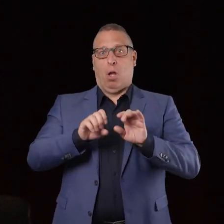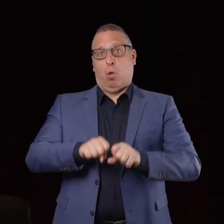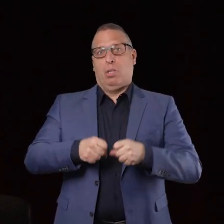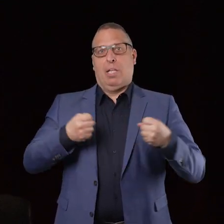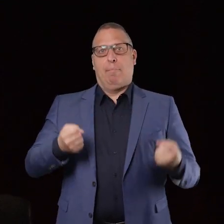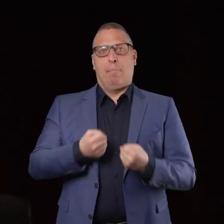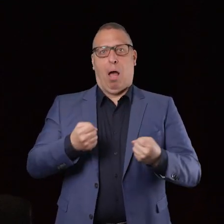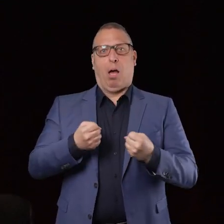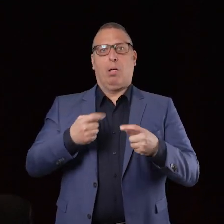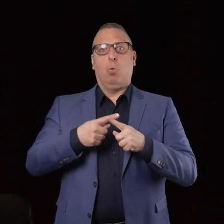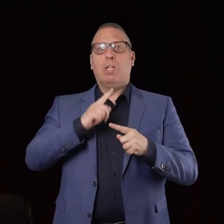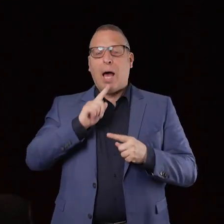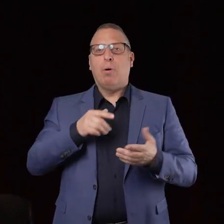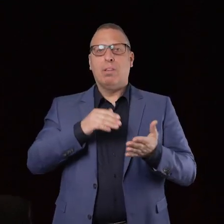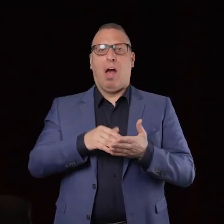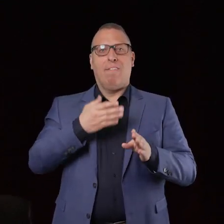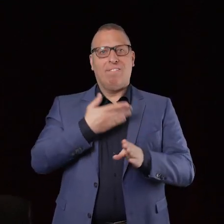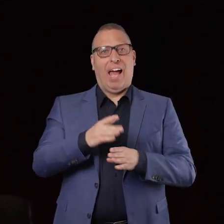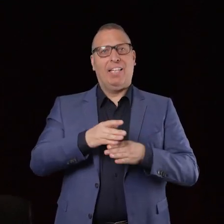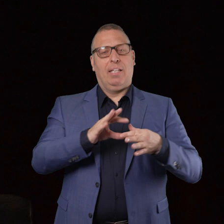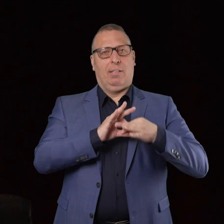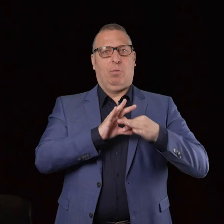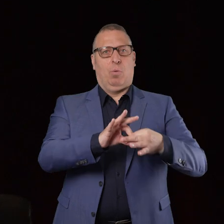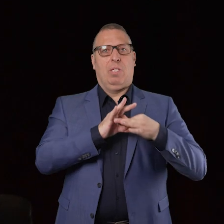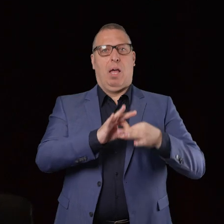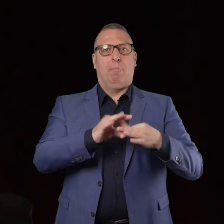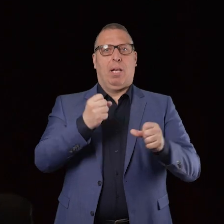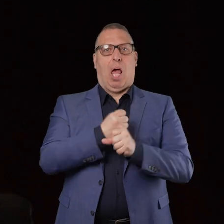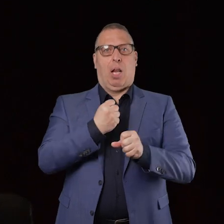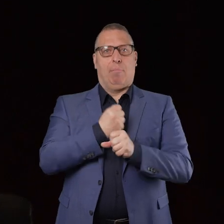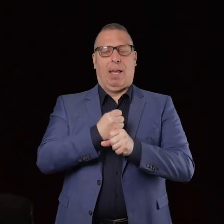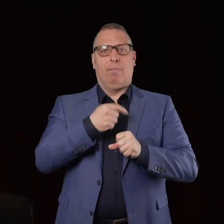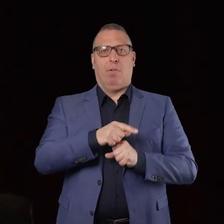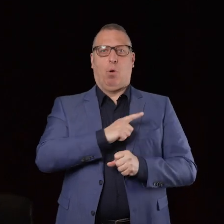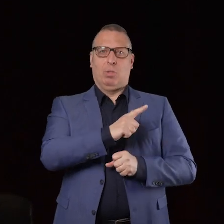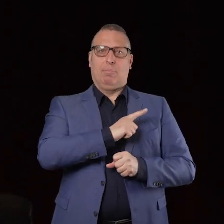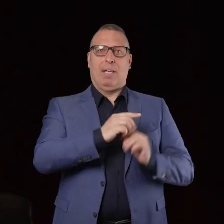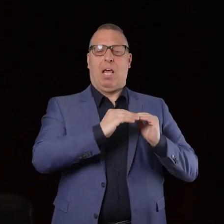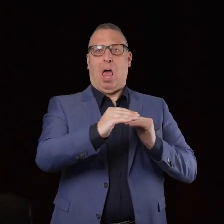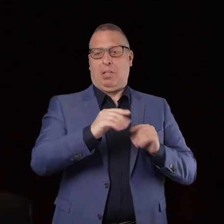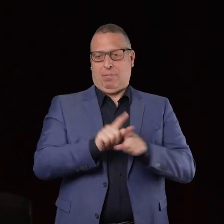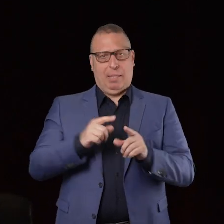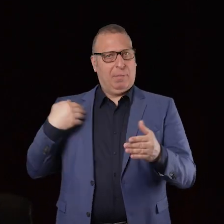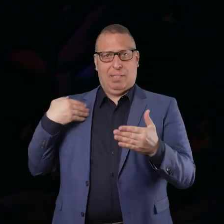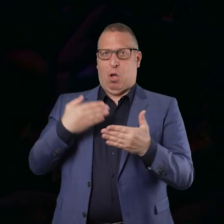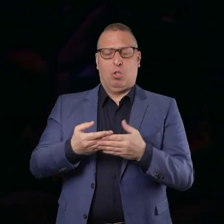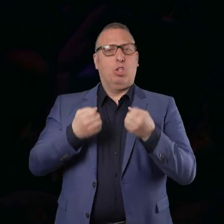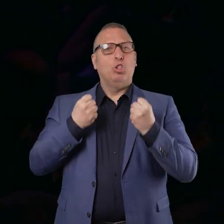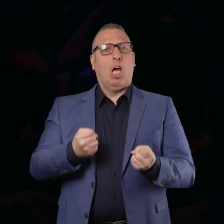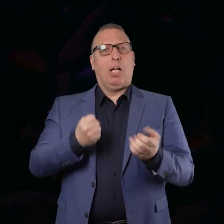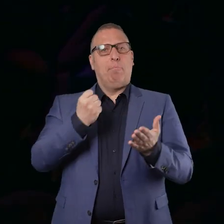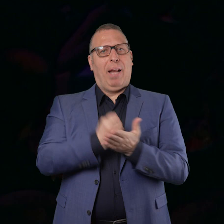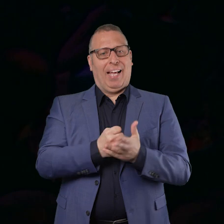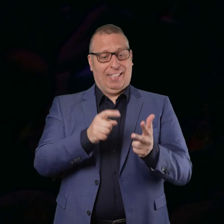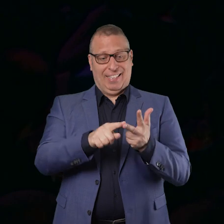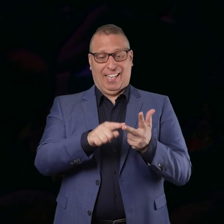können gemacht werden, wo natürlich weiter auch Zusammenarbeit zwischen diesen beiden Ländern bis heute maßgeblich